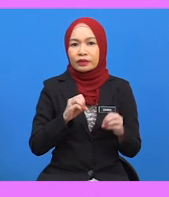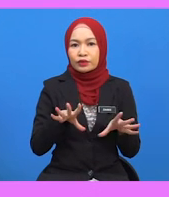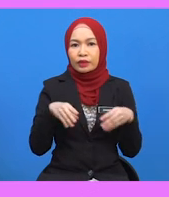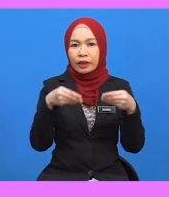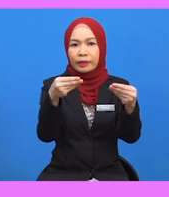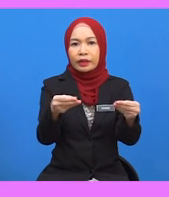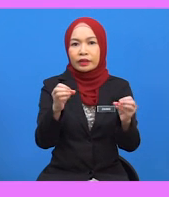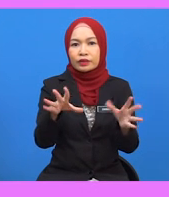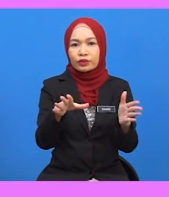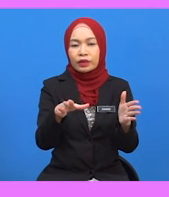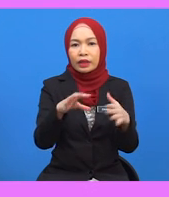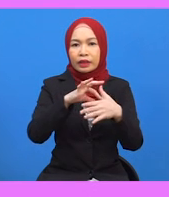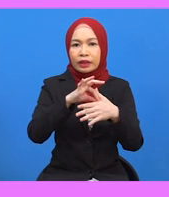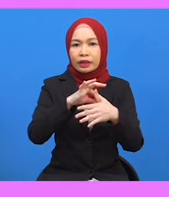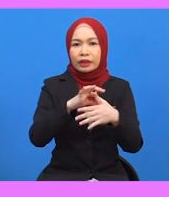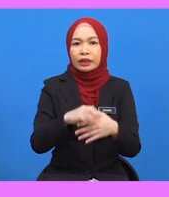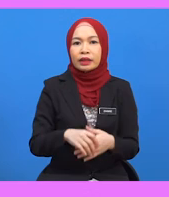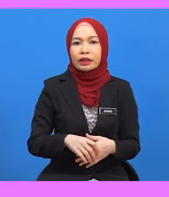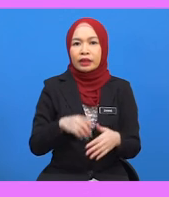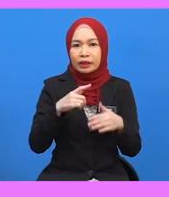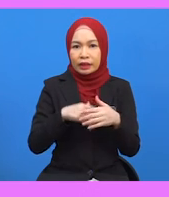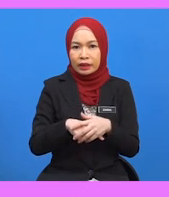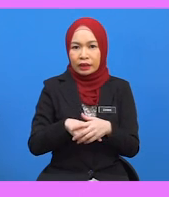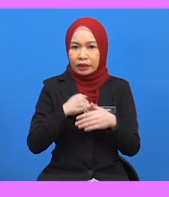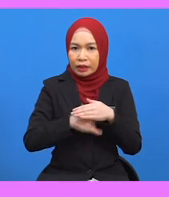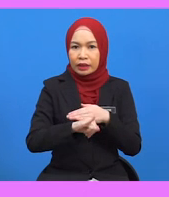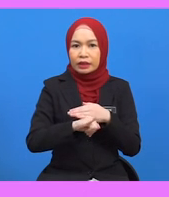mengikut urutan menaik atau menurun.